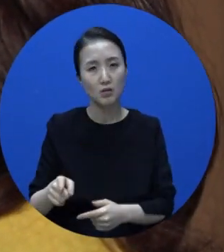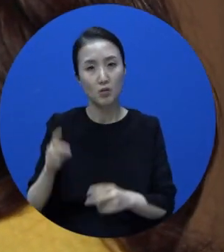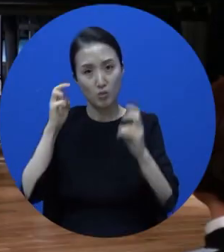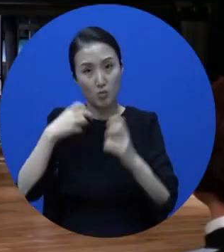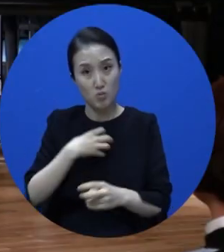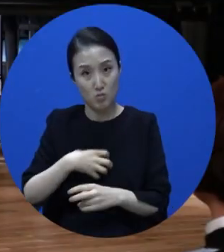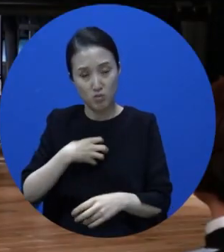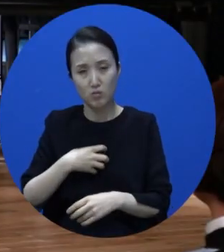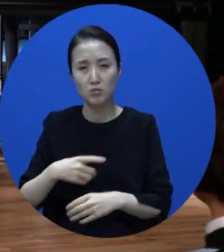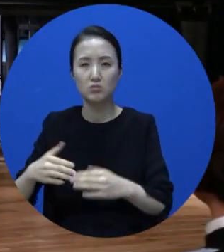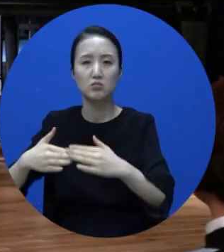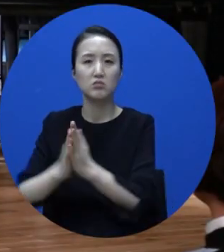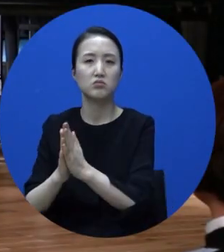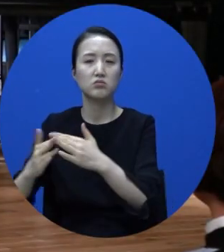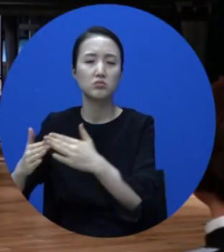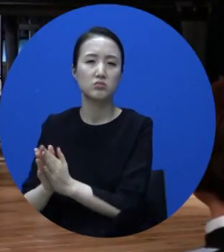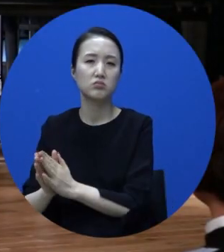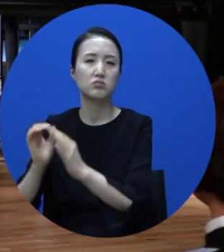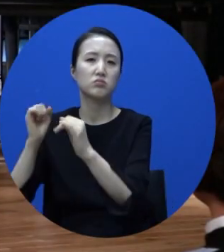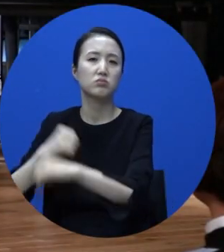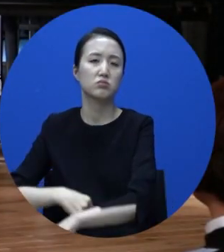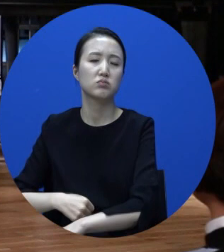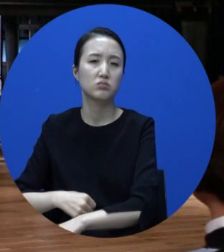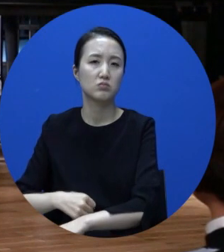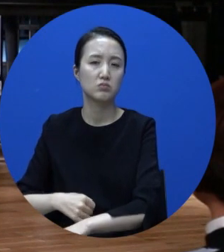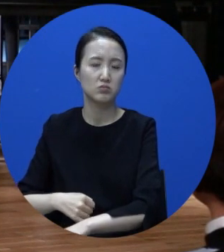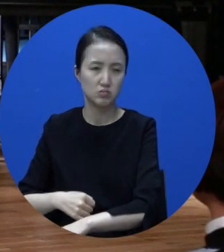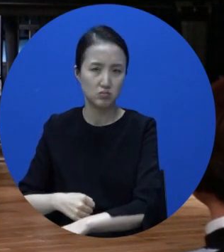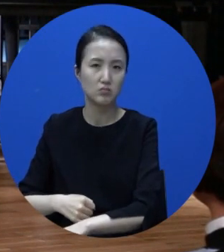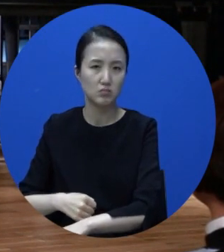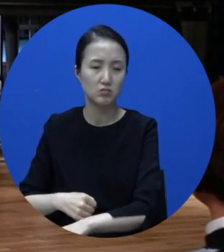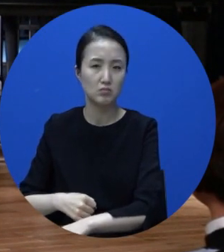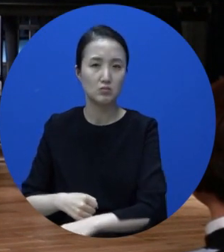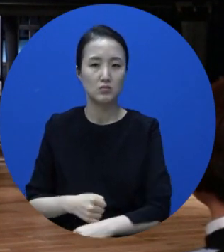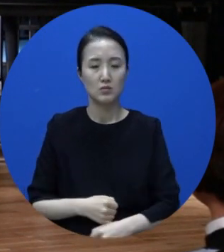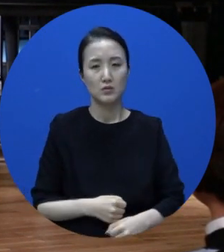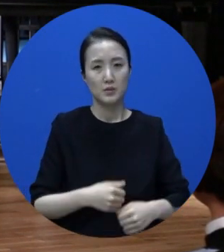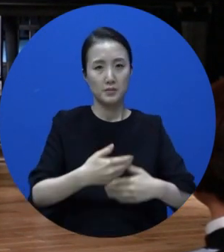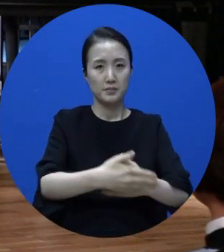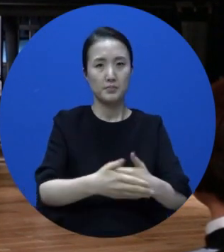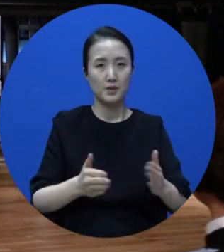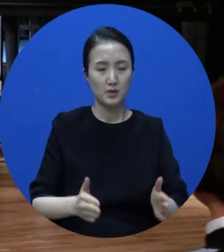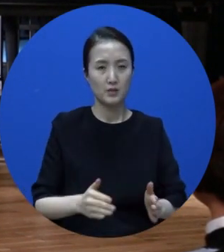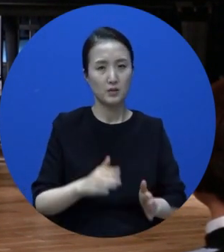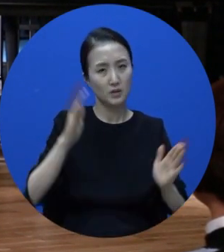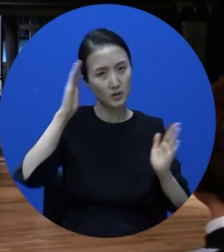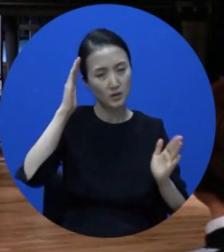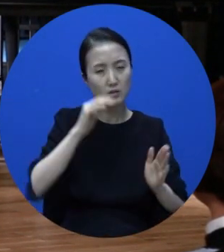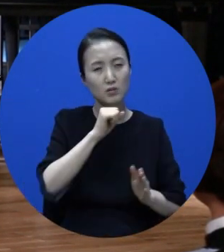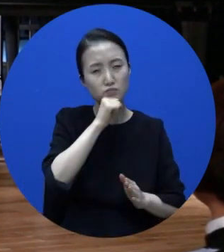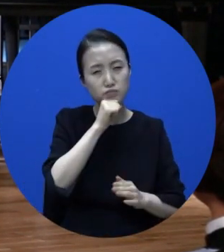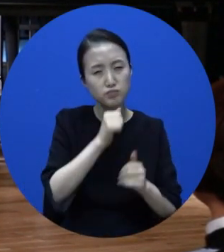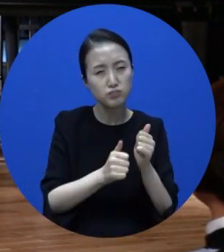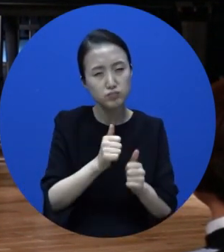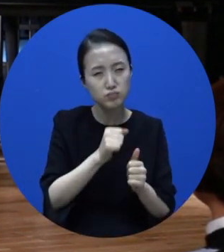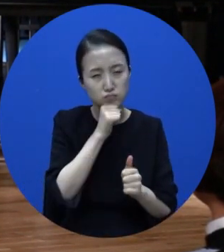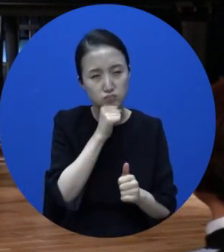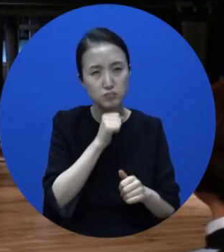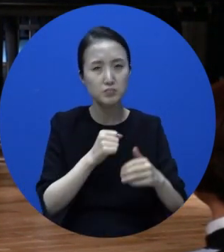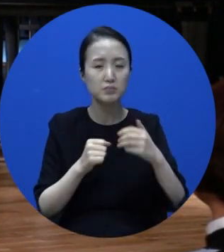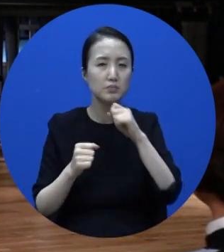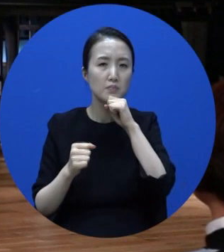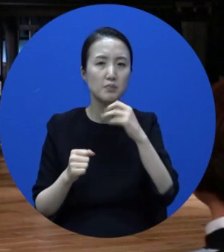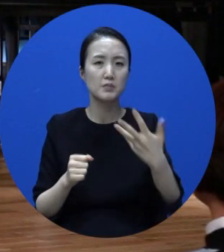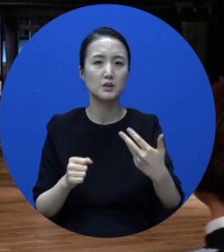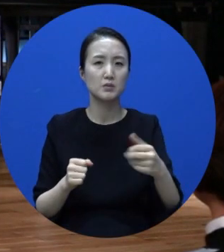있어요 단위 선생님이 생각해요 우리 우리 반 평균 성적이 85 점이야 그 평균 성적을 어떻게